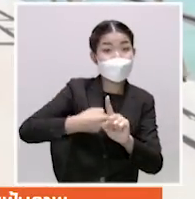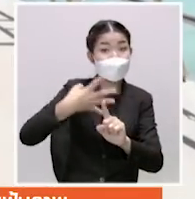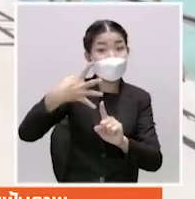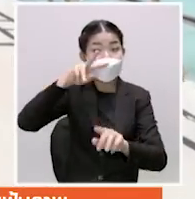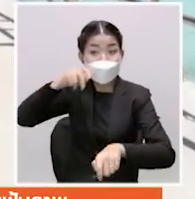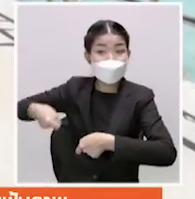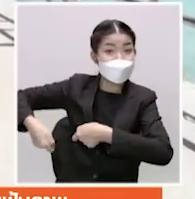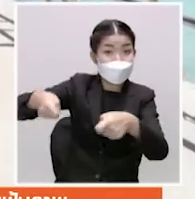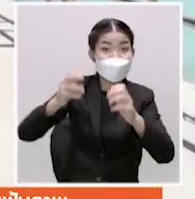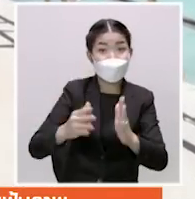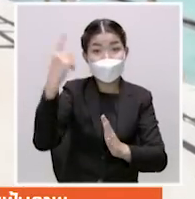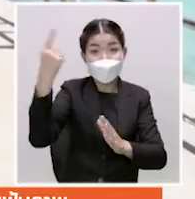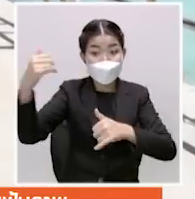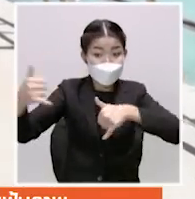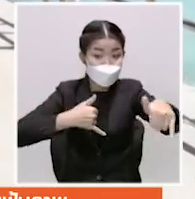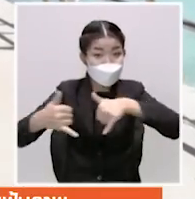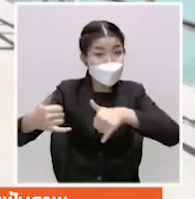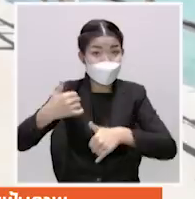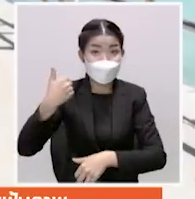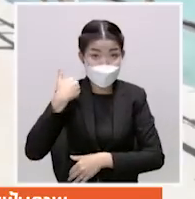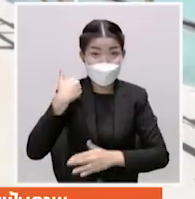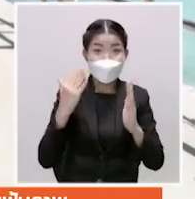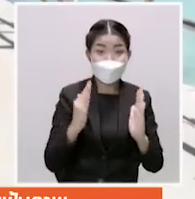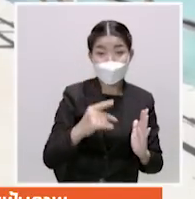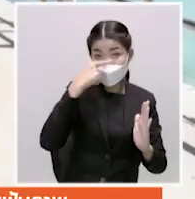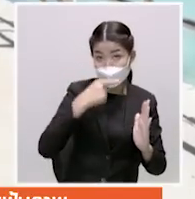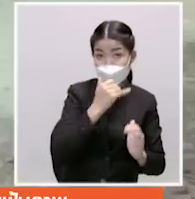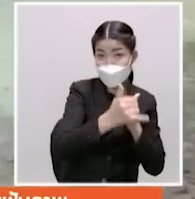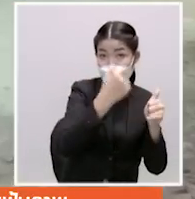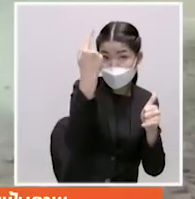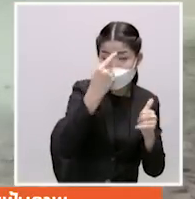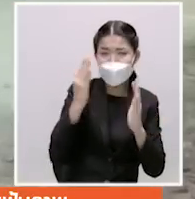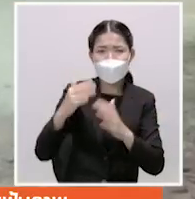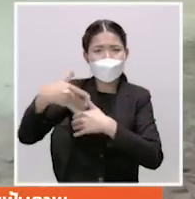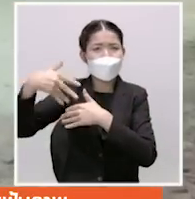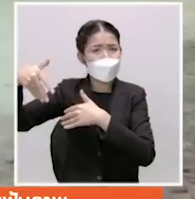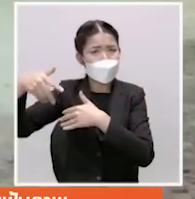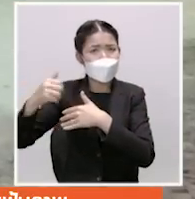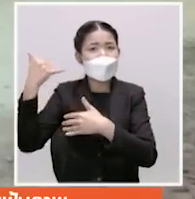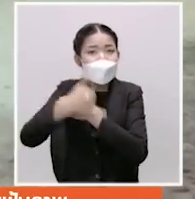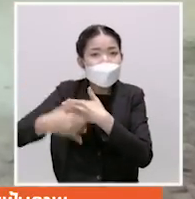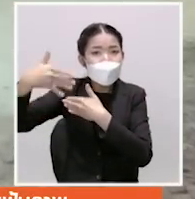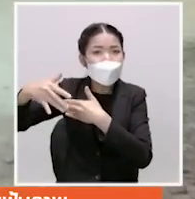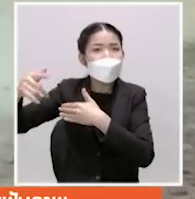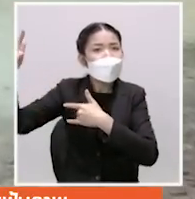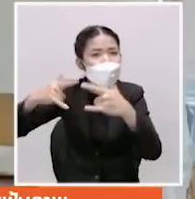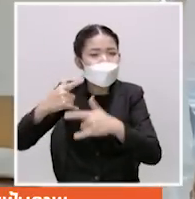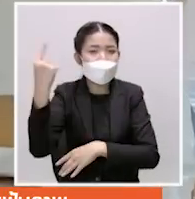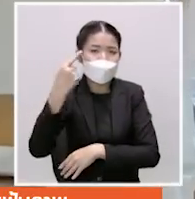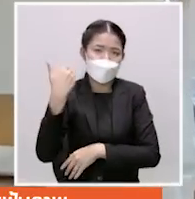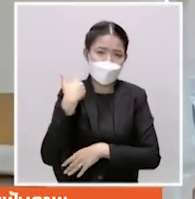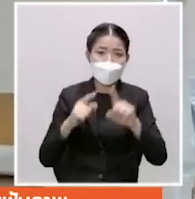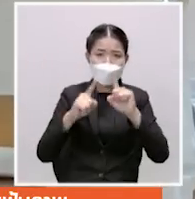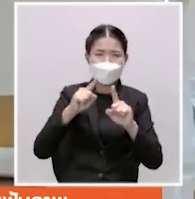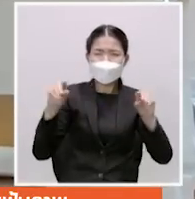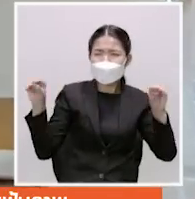ช่วงเวลาที่ดึงนักท่องเที่ยวได้เยอะเลยนะคะทั้งในบ้านเราเองทั้งต่างชาติตอนนี้เนี่ยพอจะประเมินได้ไหมคะว่าช่วงเวลาสงกรานต์